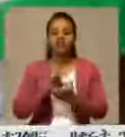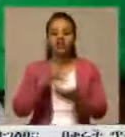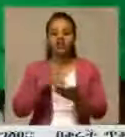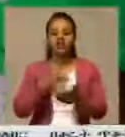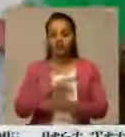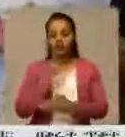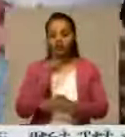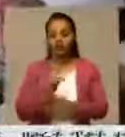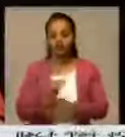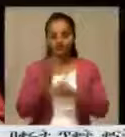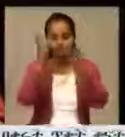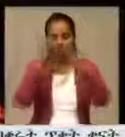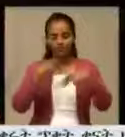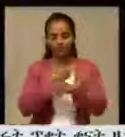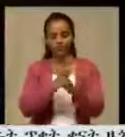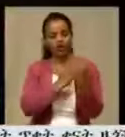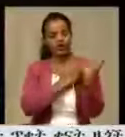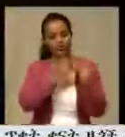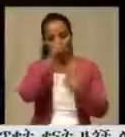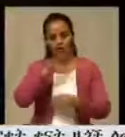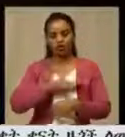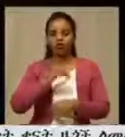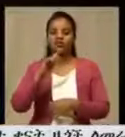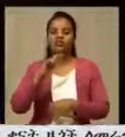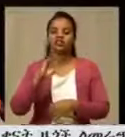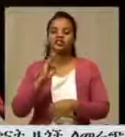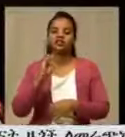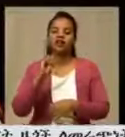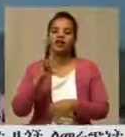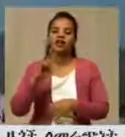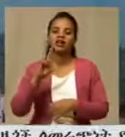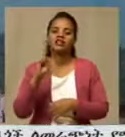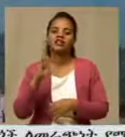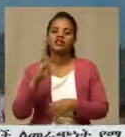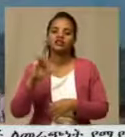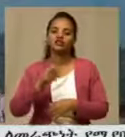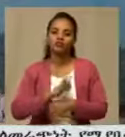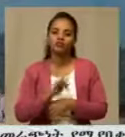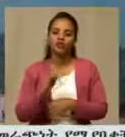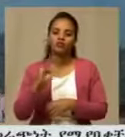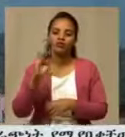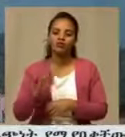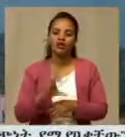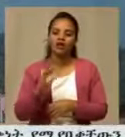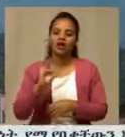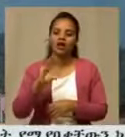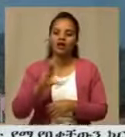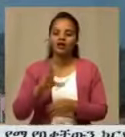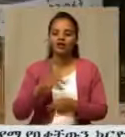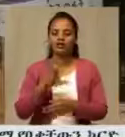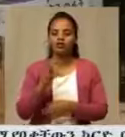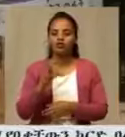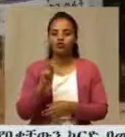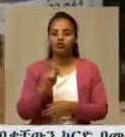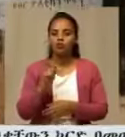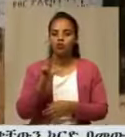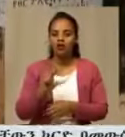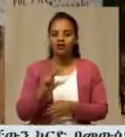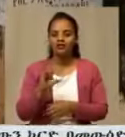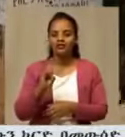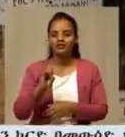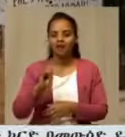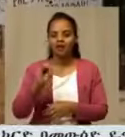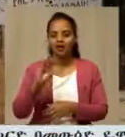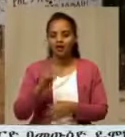ከተሞችና ኮንስትራክሽን ቢሮ ኃላፊው አቶ ተስፋዬ ይገዙ የመሎኮዛ ላሃ ከተማ አስተዳደርና የኡባ ደብረ ፀሐይ ወረዳ በቶ